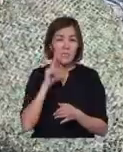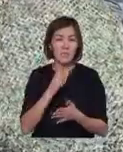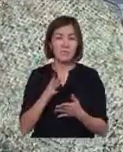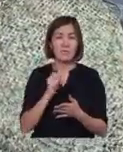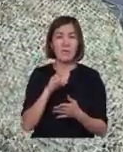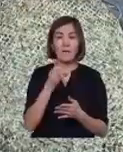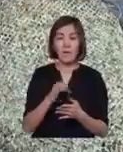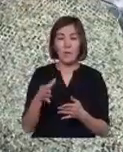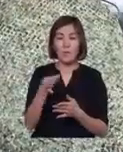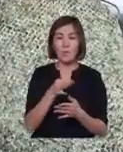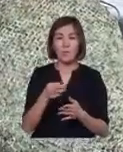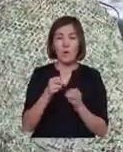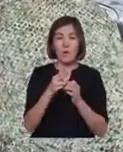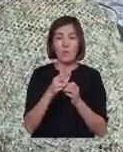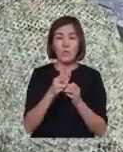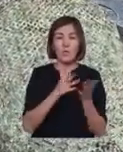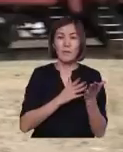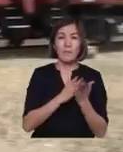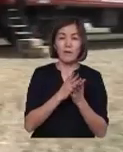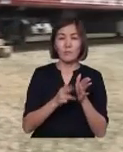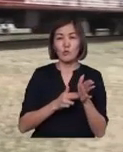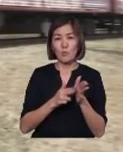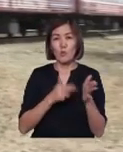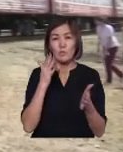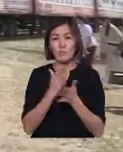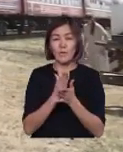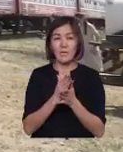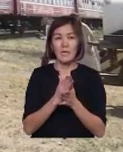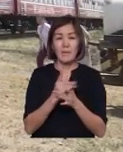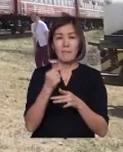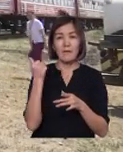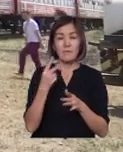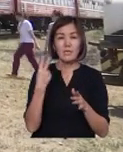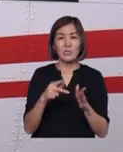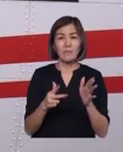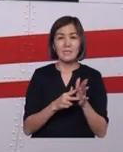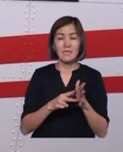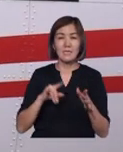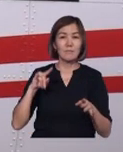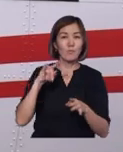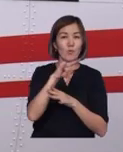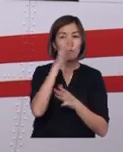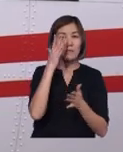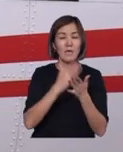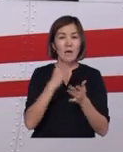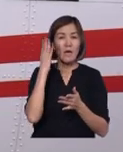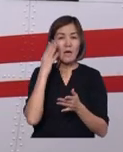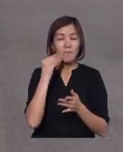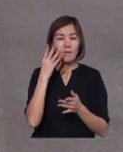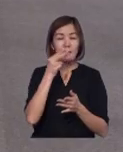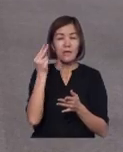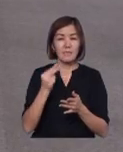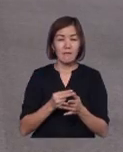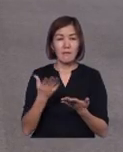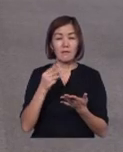Абай облыстарынан 12 бағыт бойынша пойыздар қатынайды. Аптасына 28 рет ұшатын Астана, Алматы, Талдықорған бағытындағы